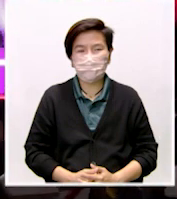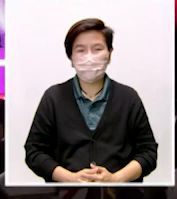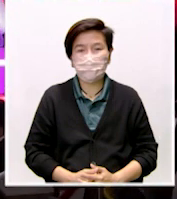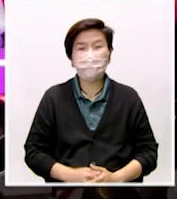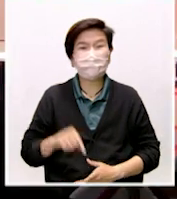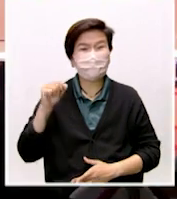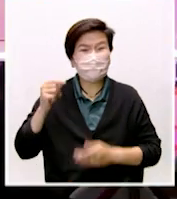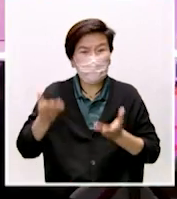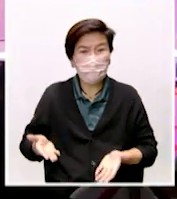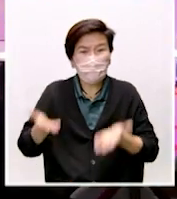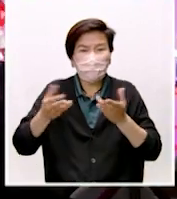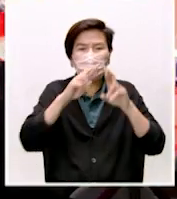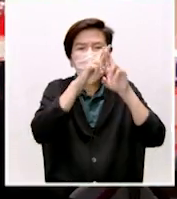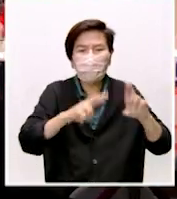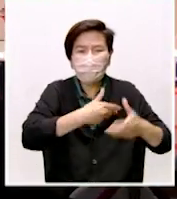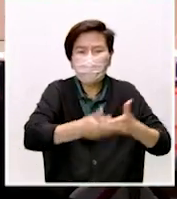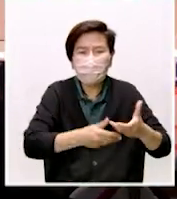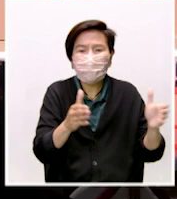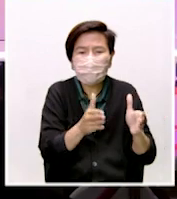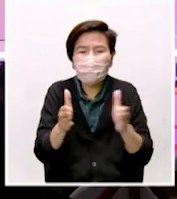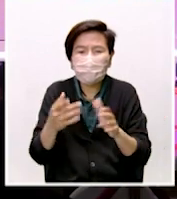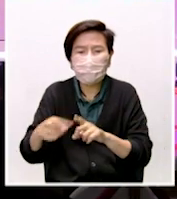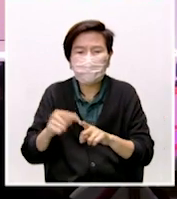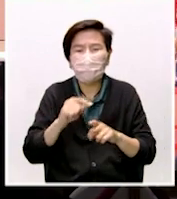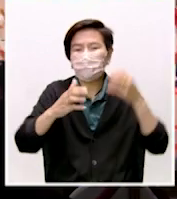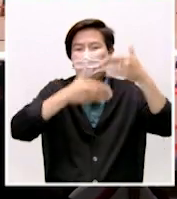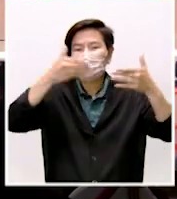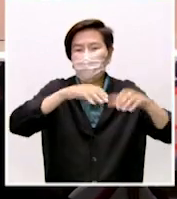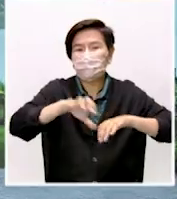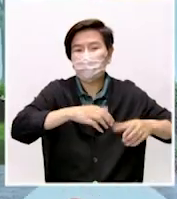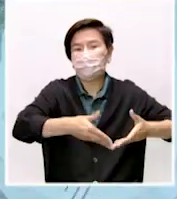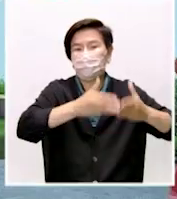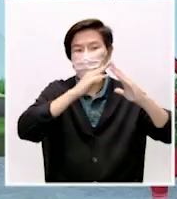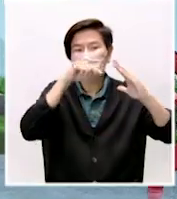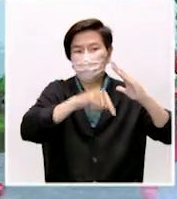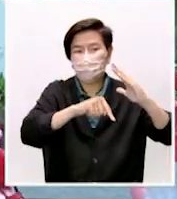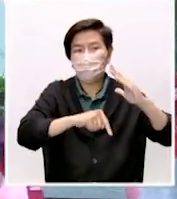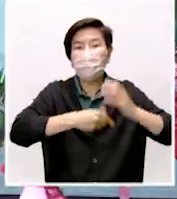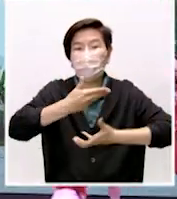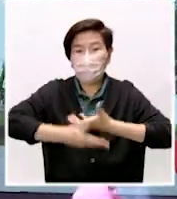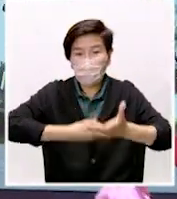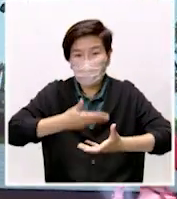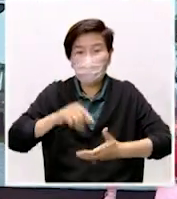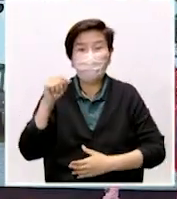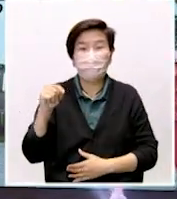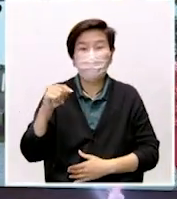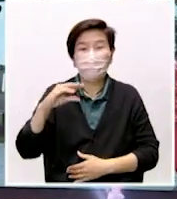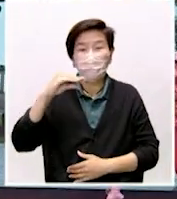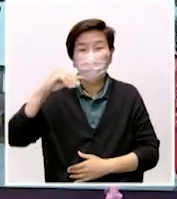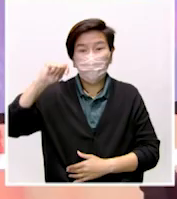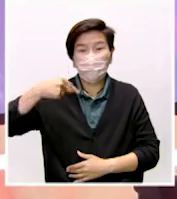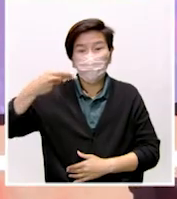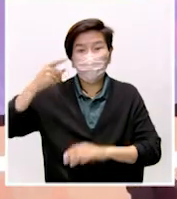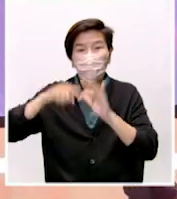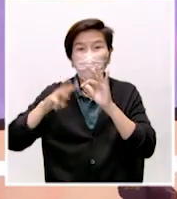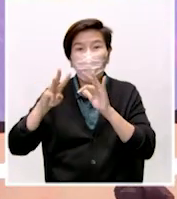เพื่อยกระดับโชว์ห่วยไทยให้เข้มแข็งพร้อมผ่านทุกวิกฤตล่าสุดแมคโครจัดงานใหญ่งานตลาดนัดโชว์ห่วยครั้งที่12ภายใต้